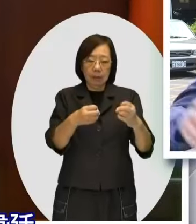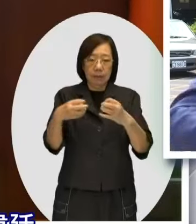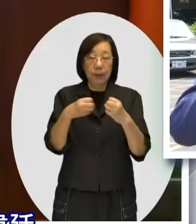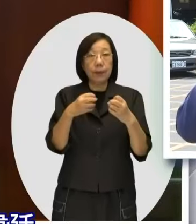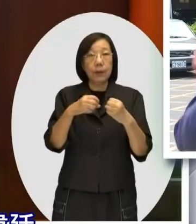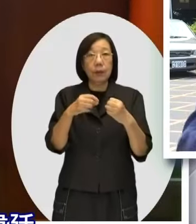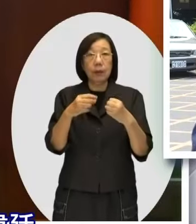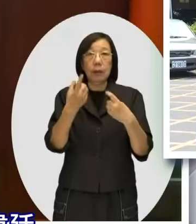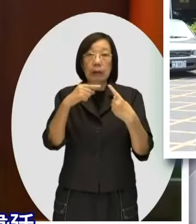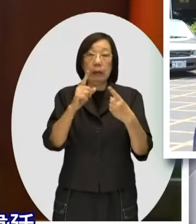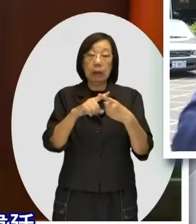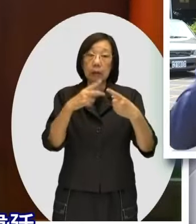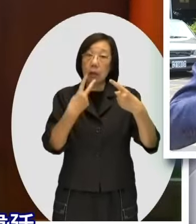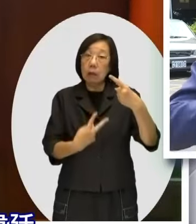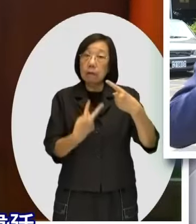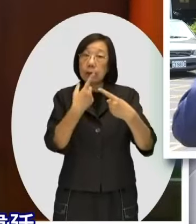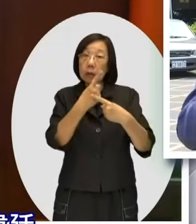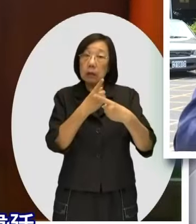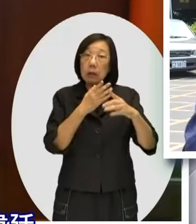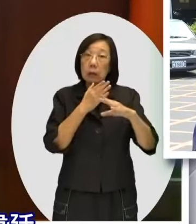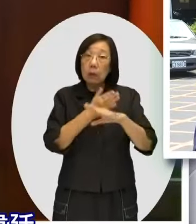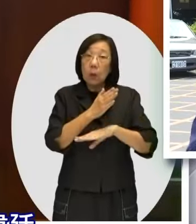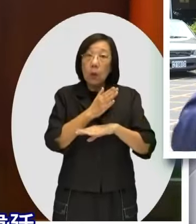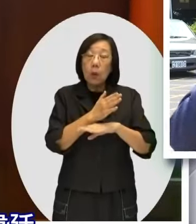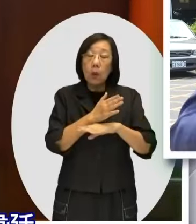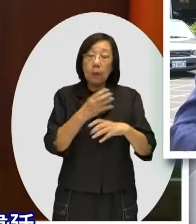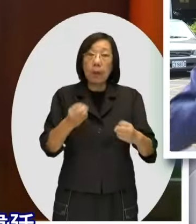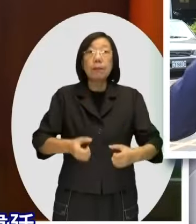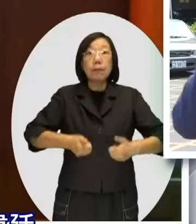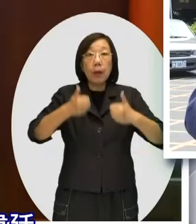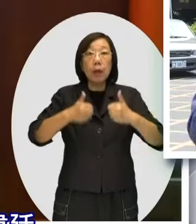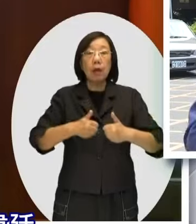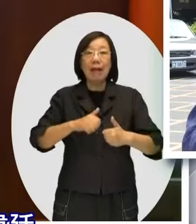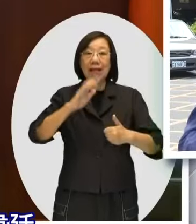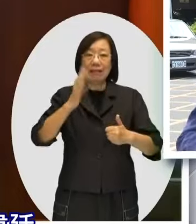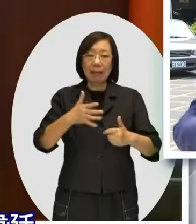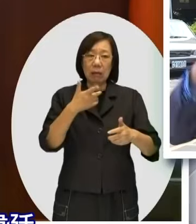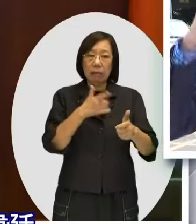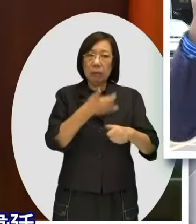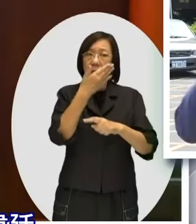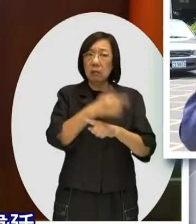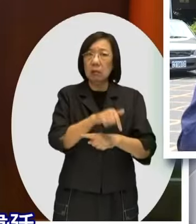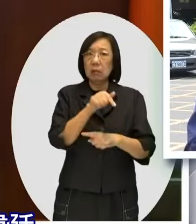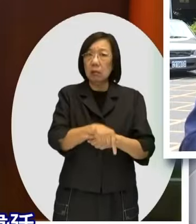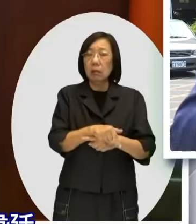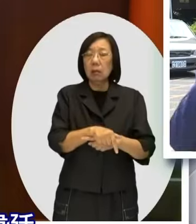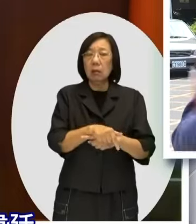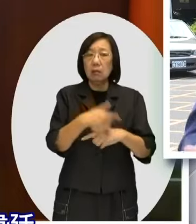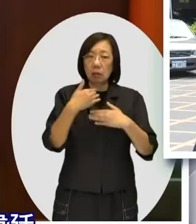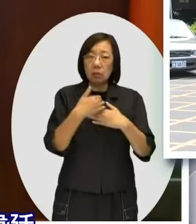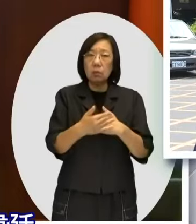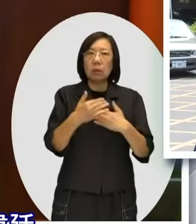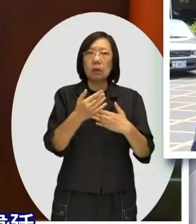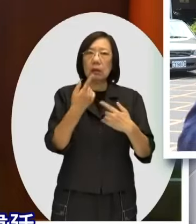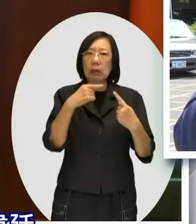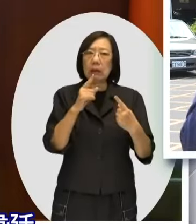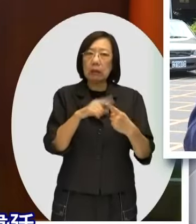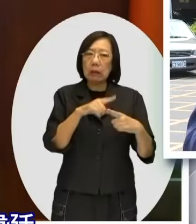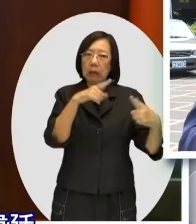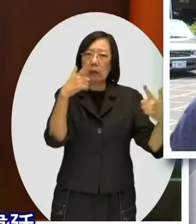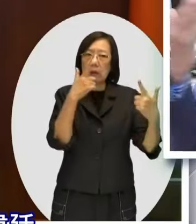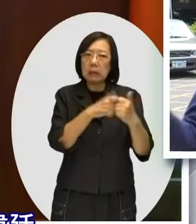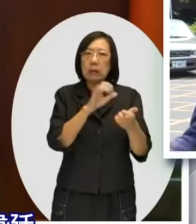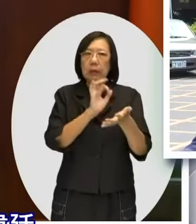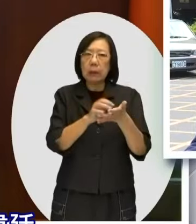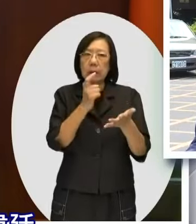来翻案，重新再来审阅这个案件。那当然，重新审阅的结果还要符合最严重，还要符合程序最正当，没有办法达到这个程度，就